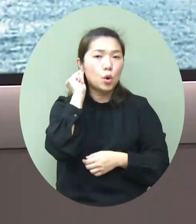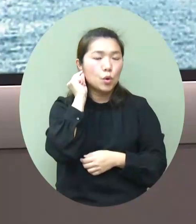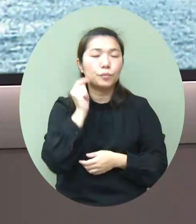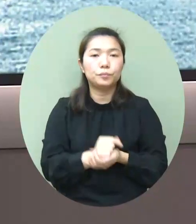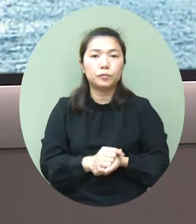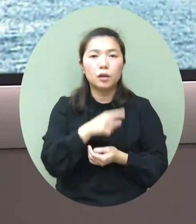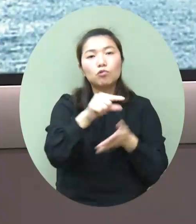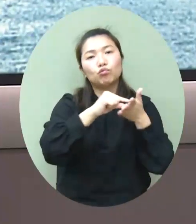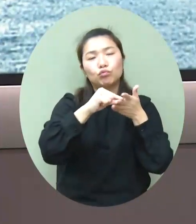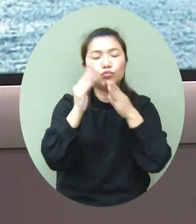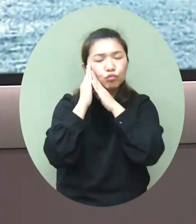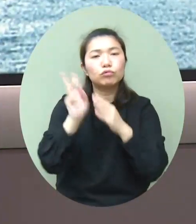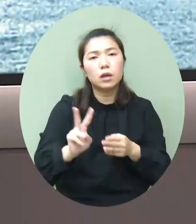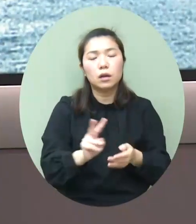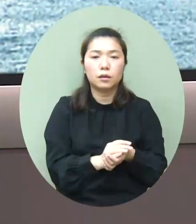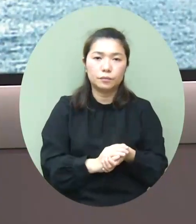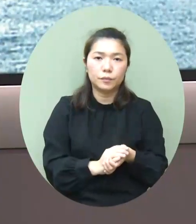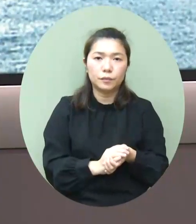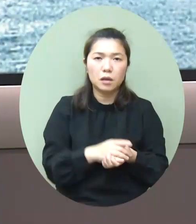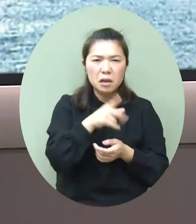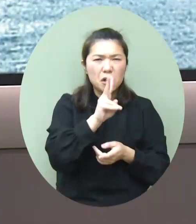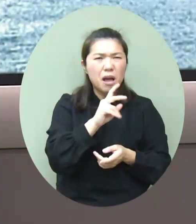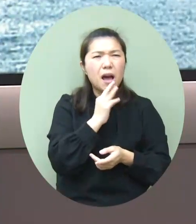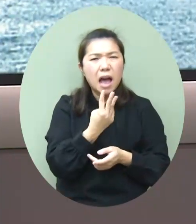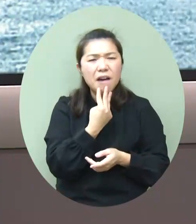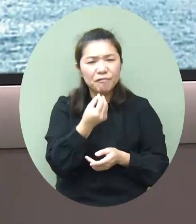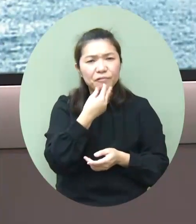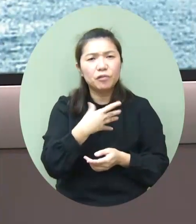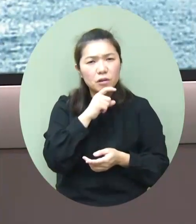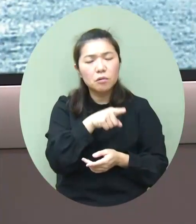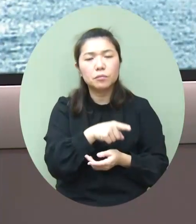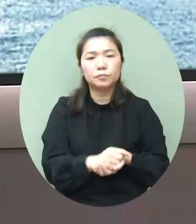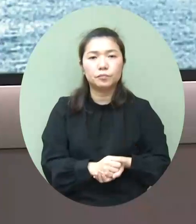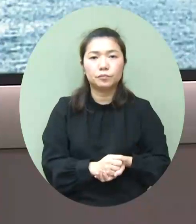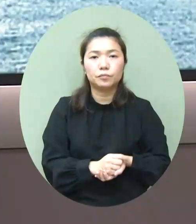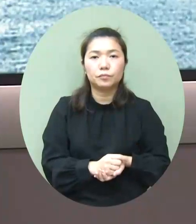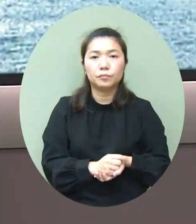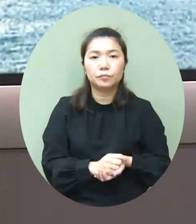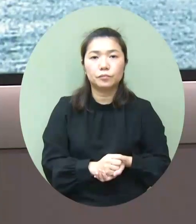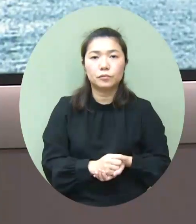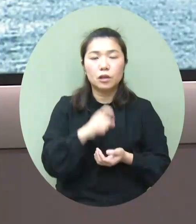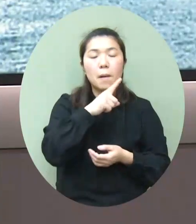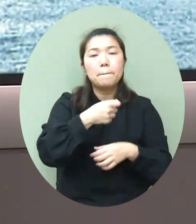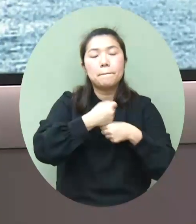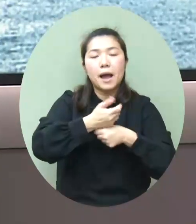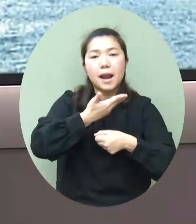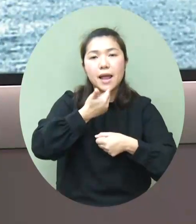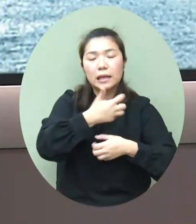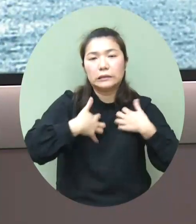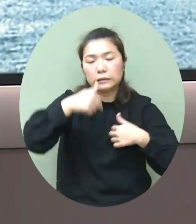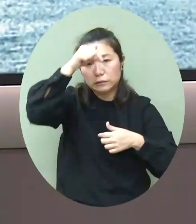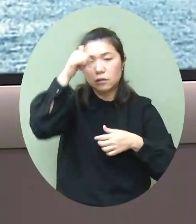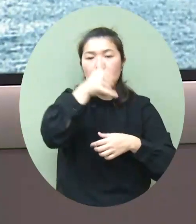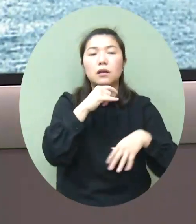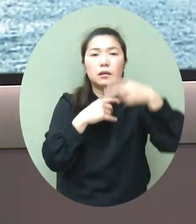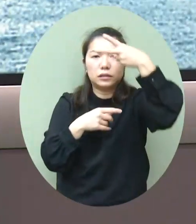57岁的女性，也是住在院舍，她有癌症，在玛丽医院的